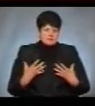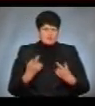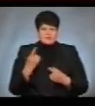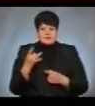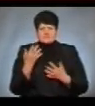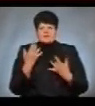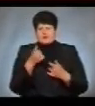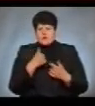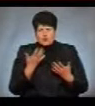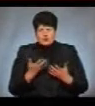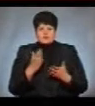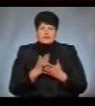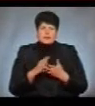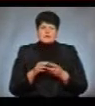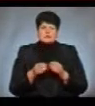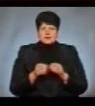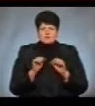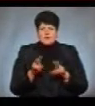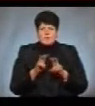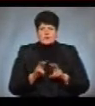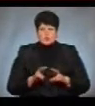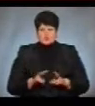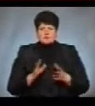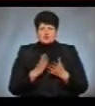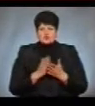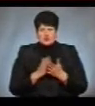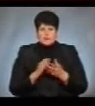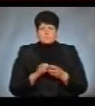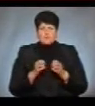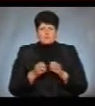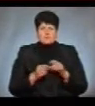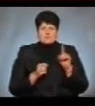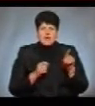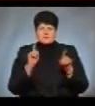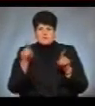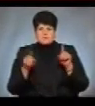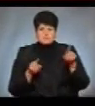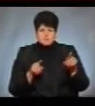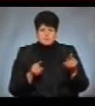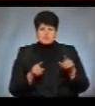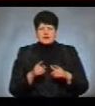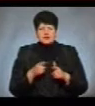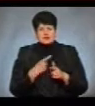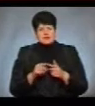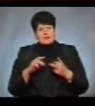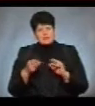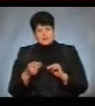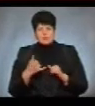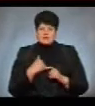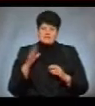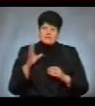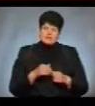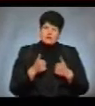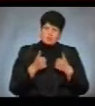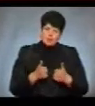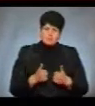ви мали певні результати і могли проаналізувати, сказати, що є проблеми там-то і там-то, так? Чи навпаки все в нас добре і